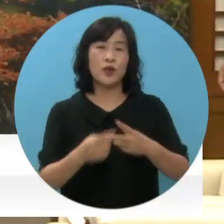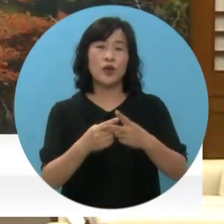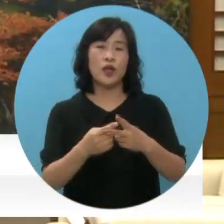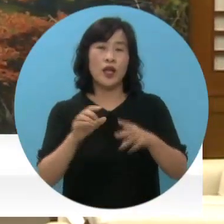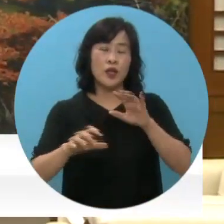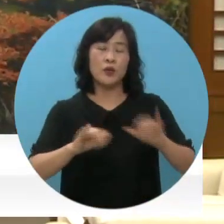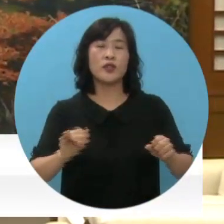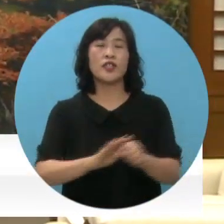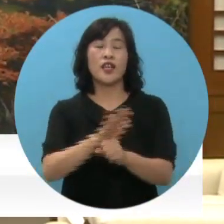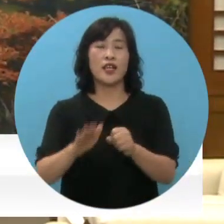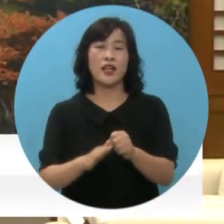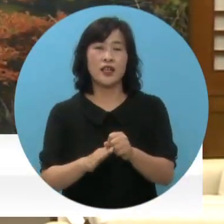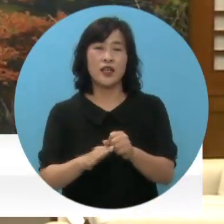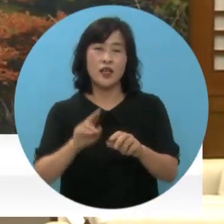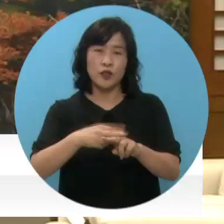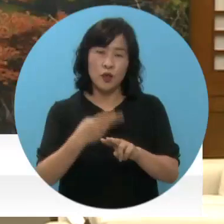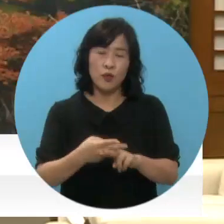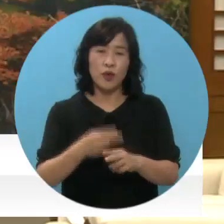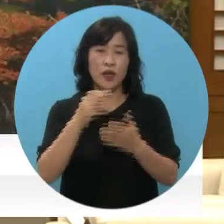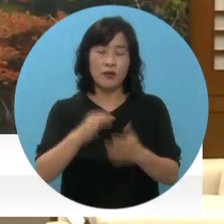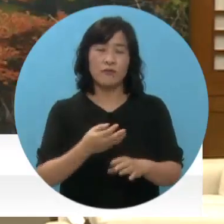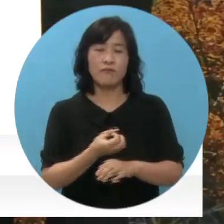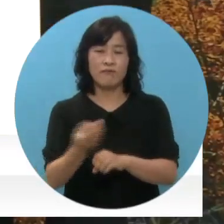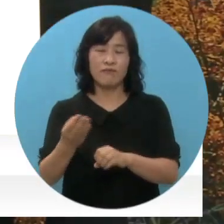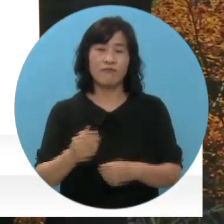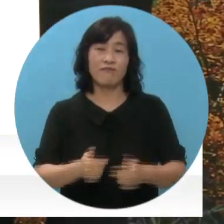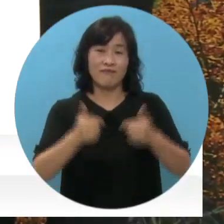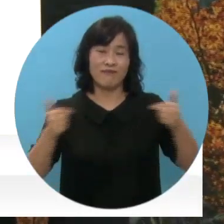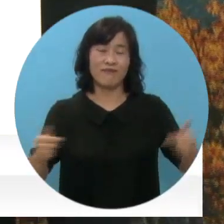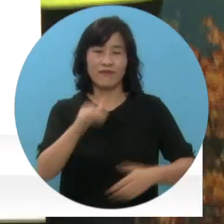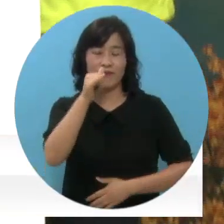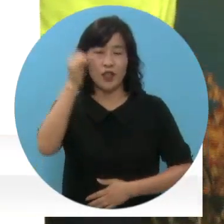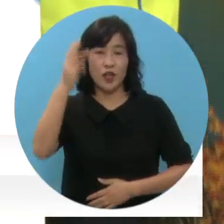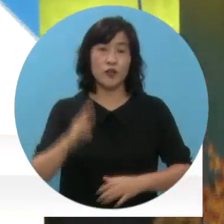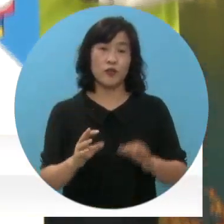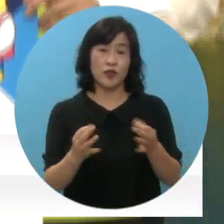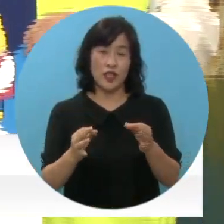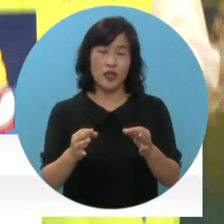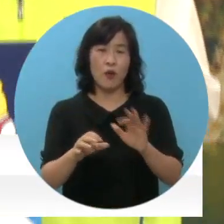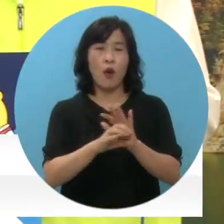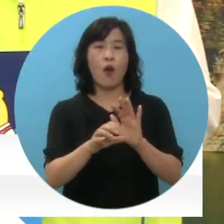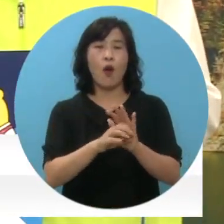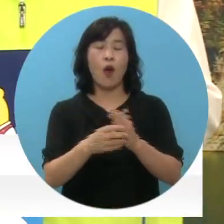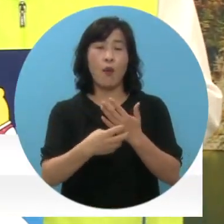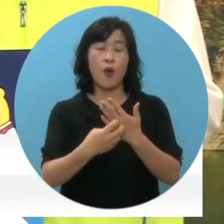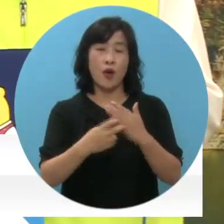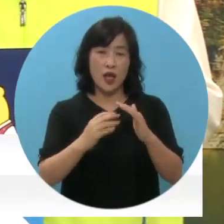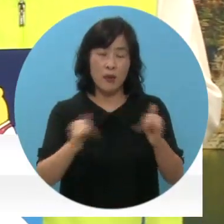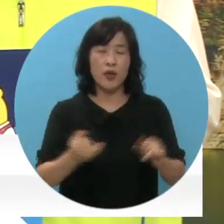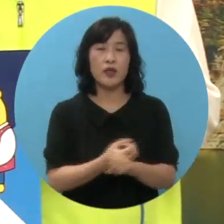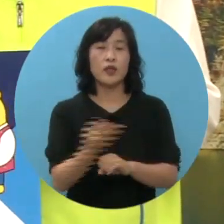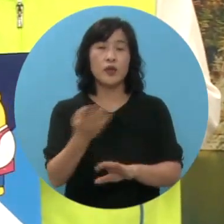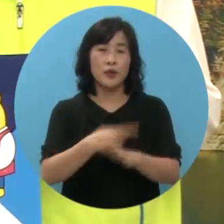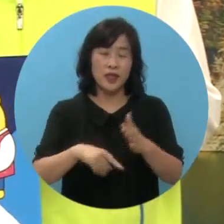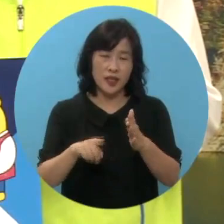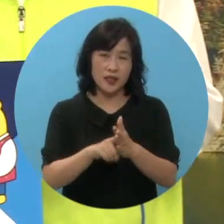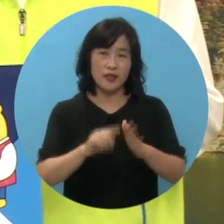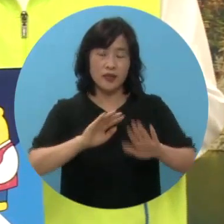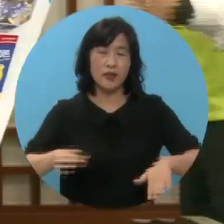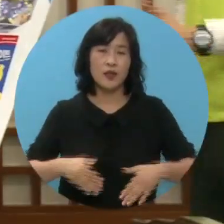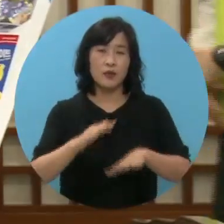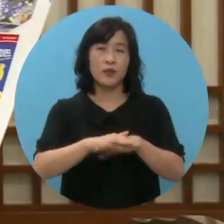앞두고 전남도의 이웃사랑 성금과 물품 기탁이 이어지고 있습니다. 광주은행은 코로나19 의료진에게